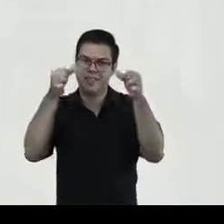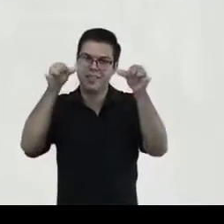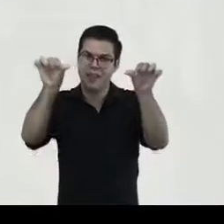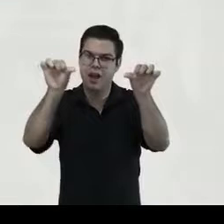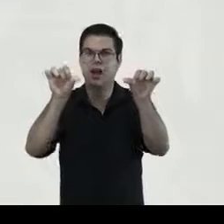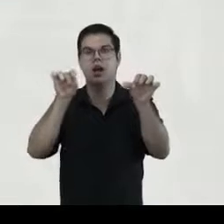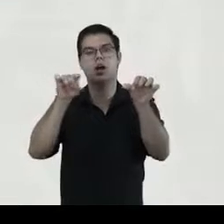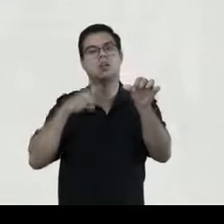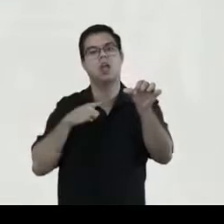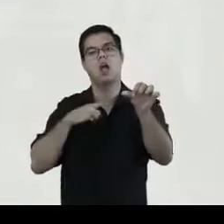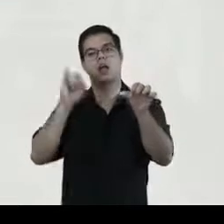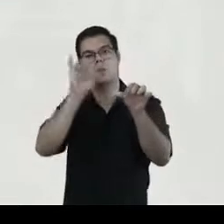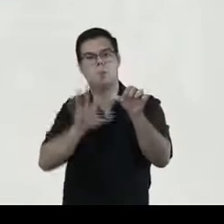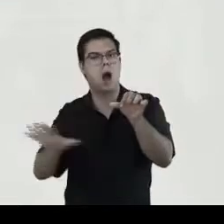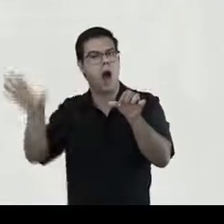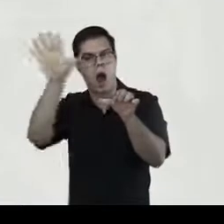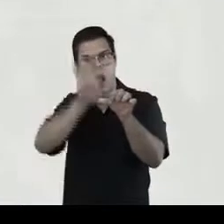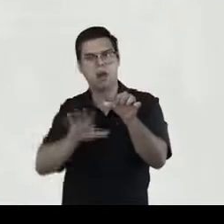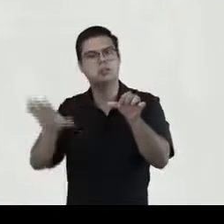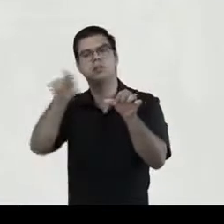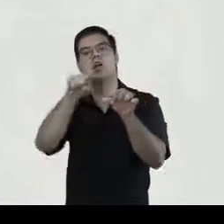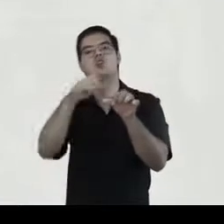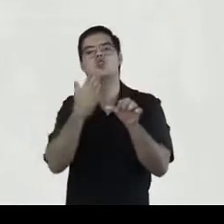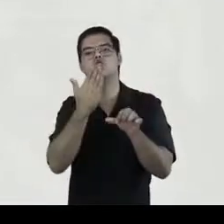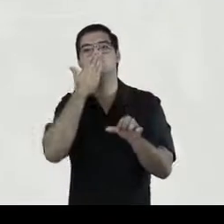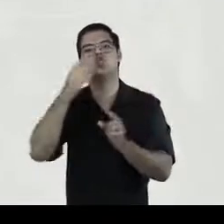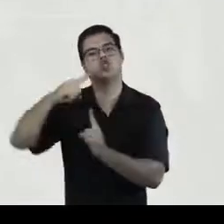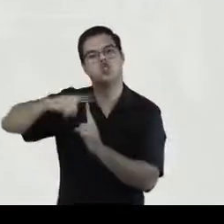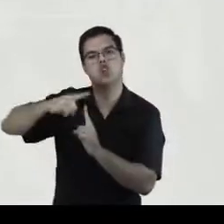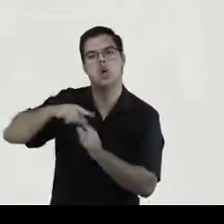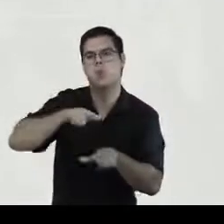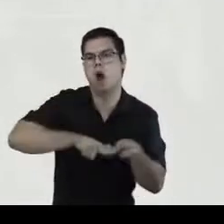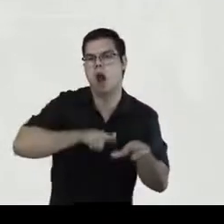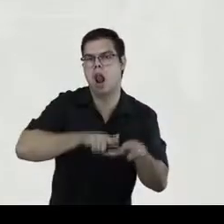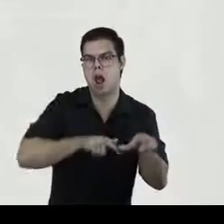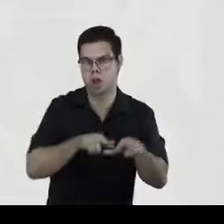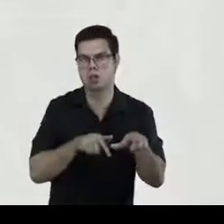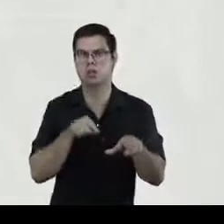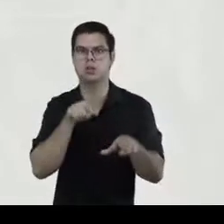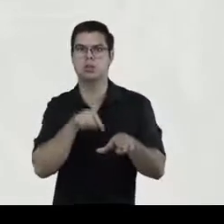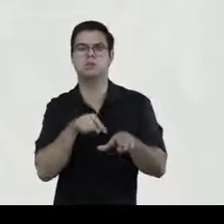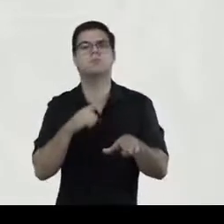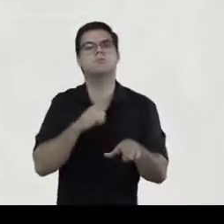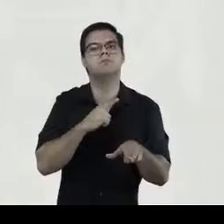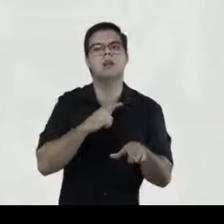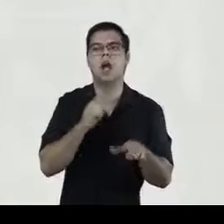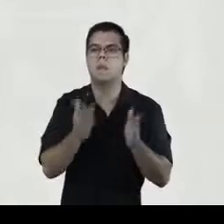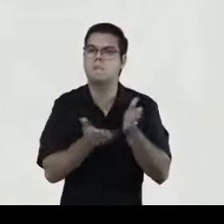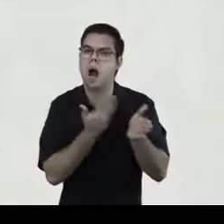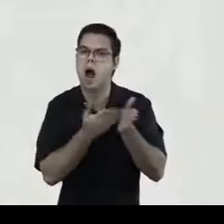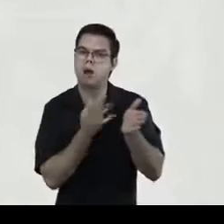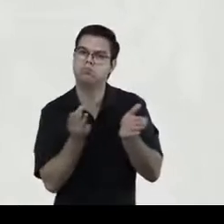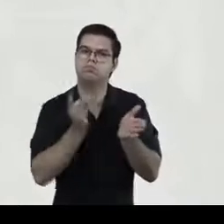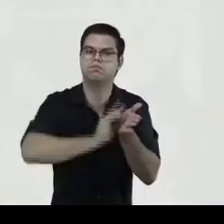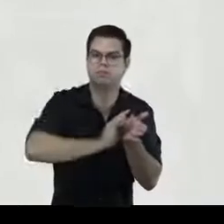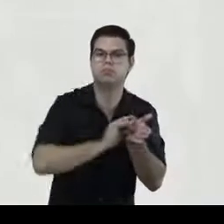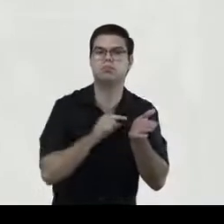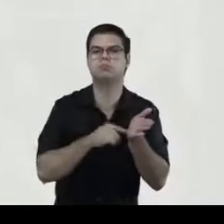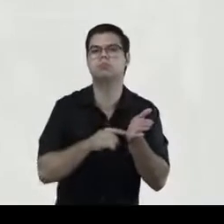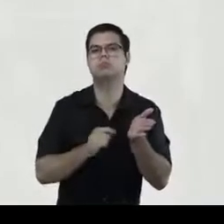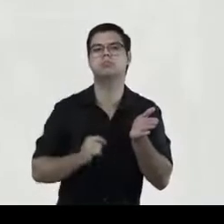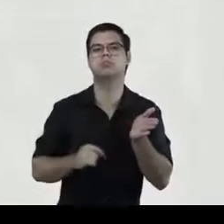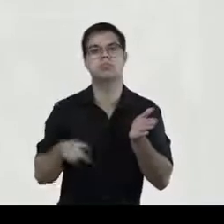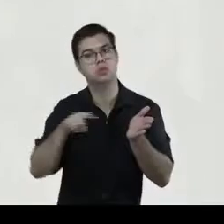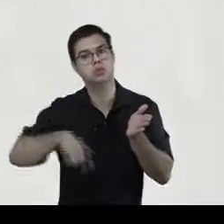eine bestimmte Seite gesetzt wurde und haben so einen Datensatz mit ca. 35